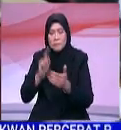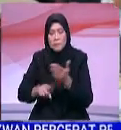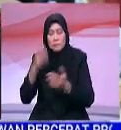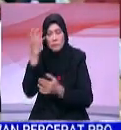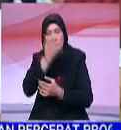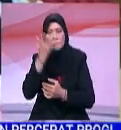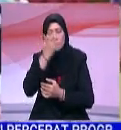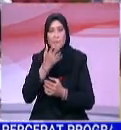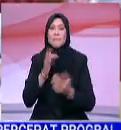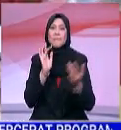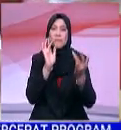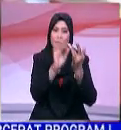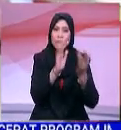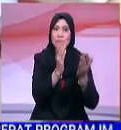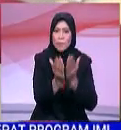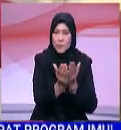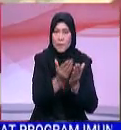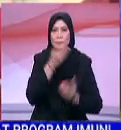kekeliruan